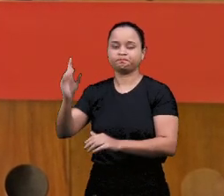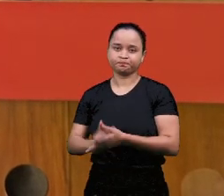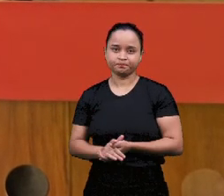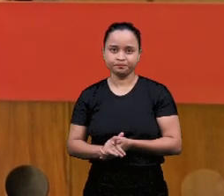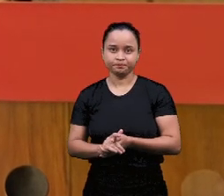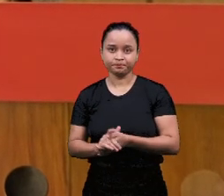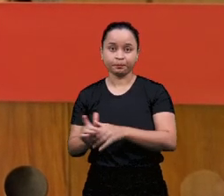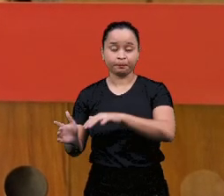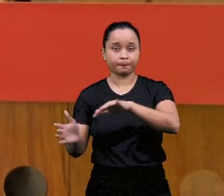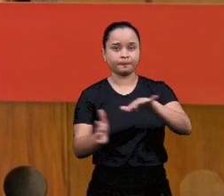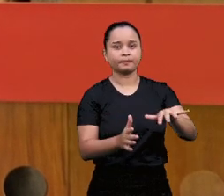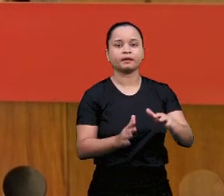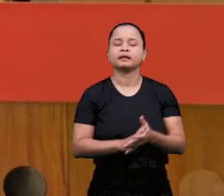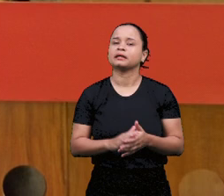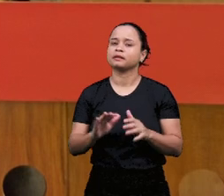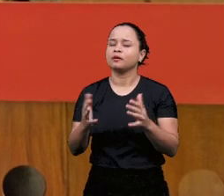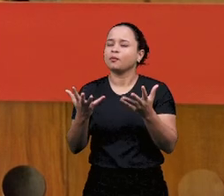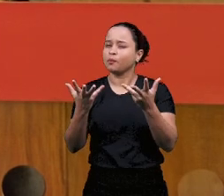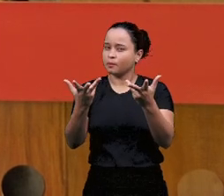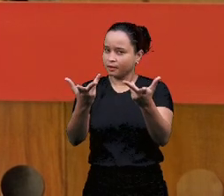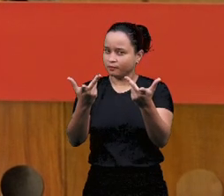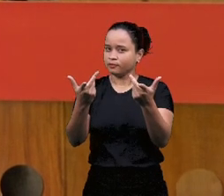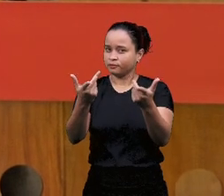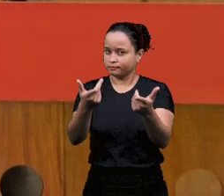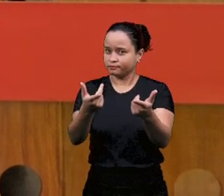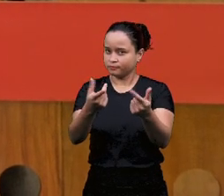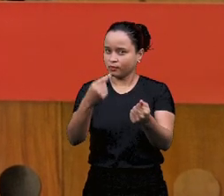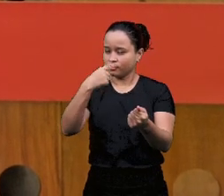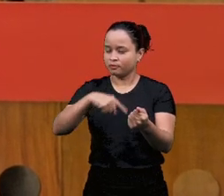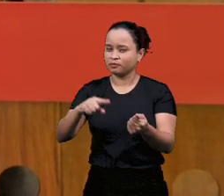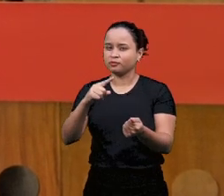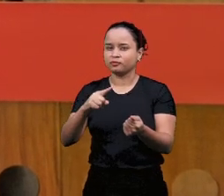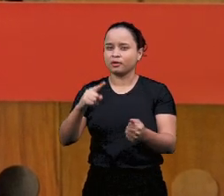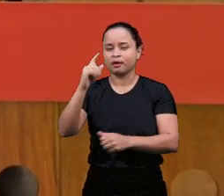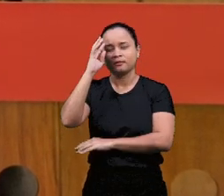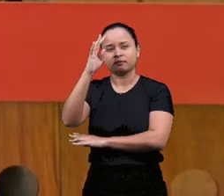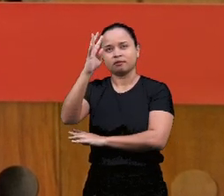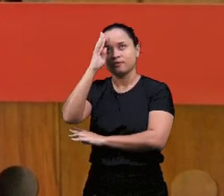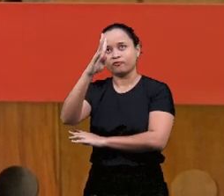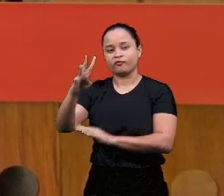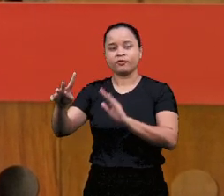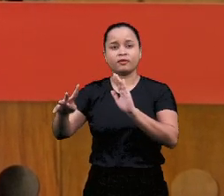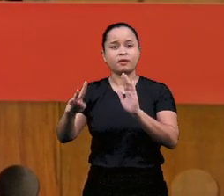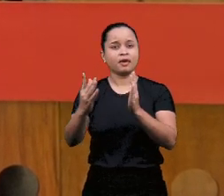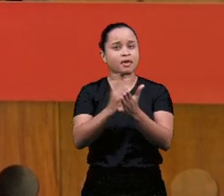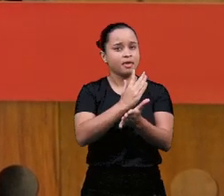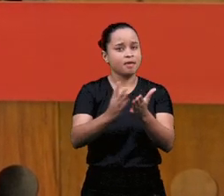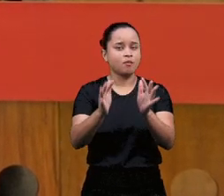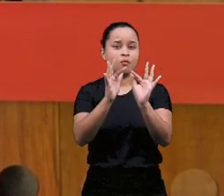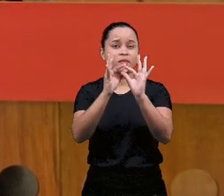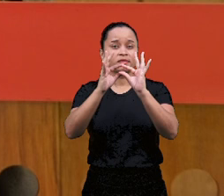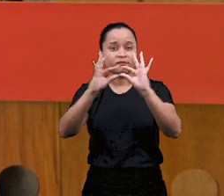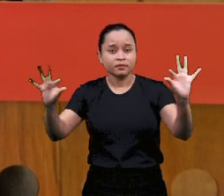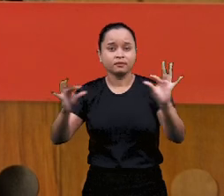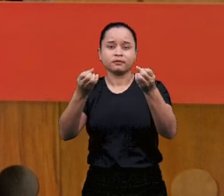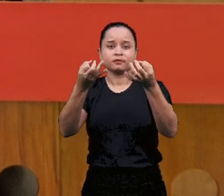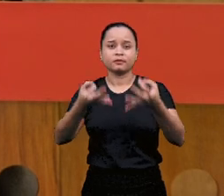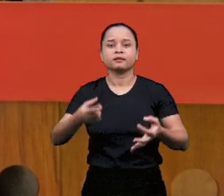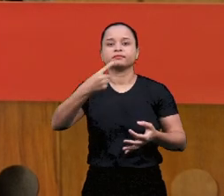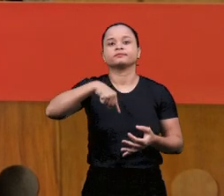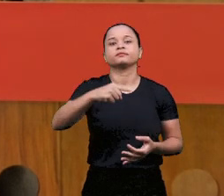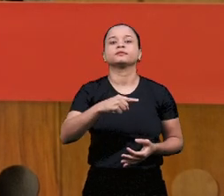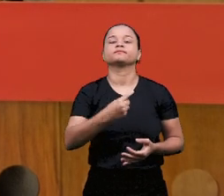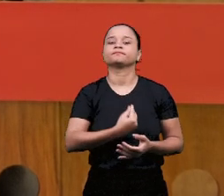de méditer dans quelques phrases laissées par ses frères, principalement quelques points